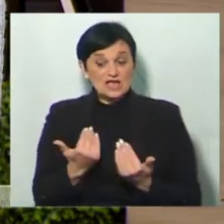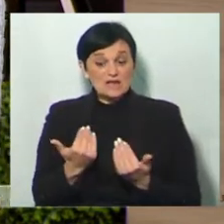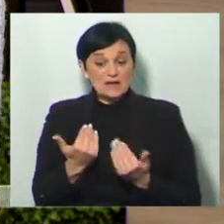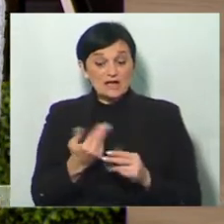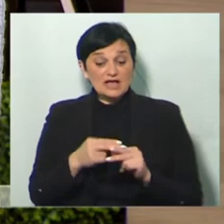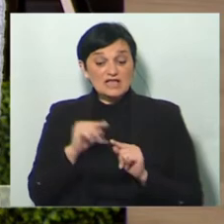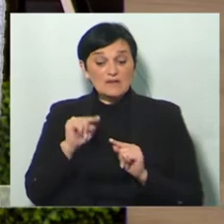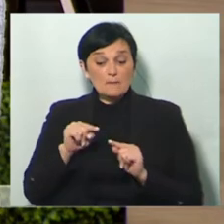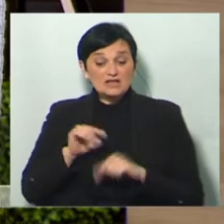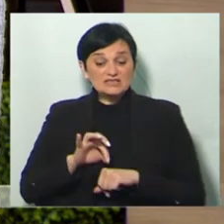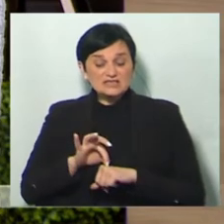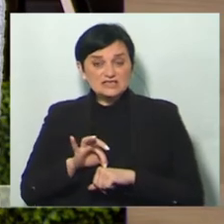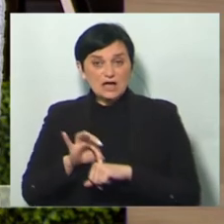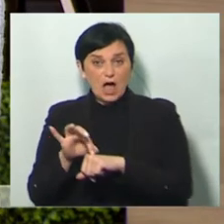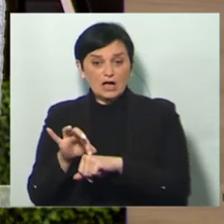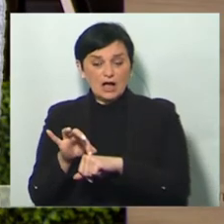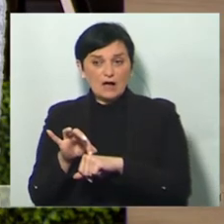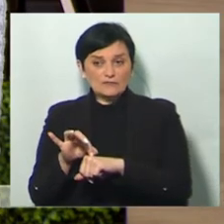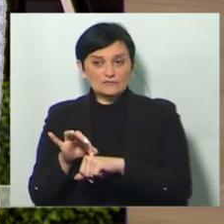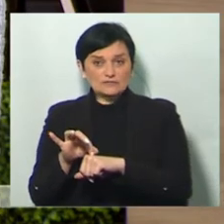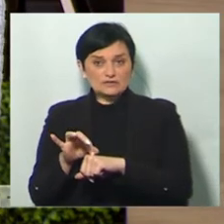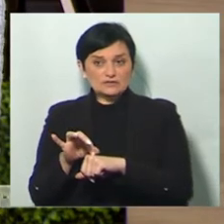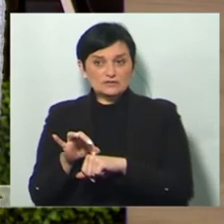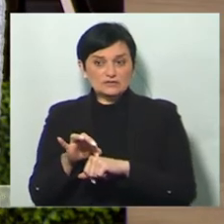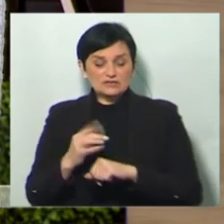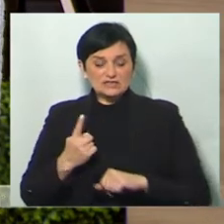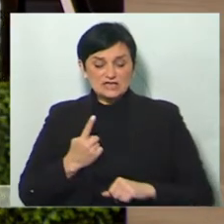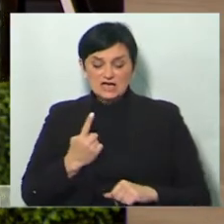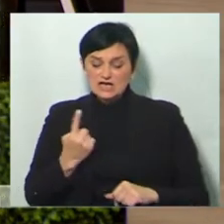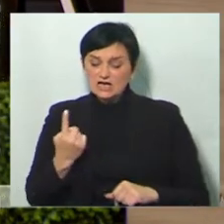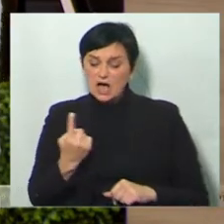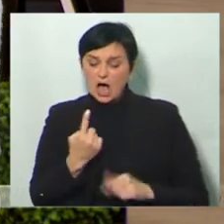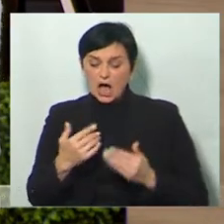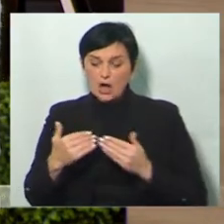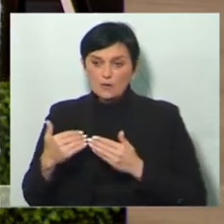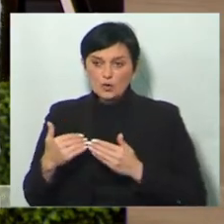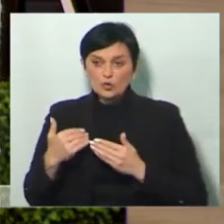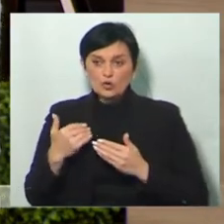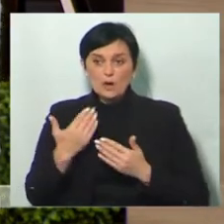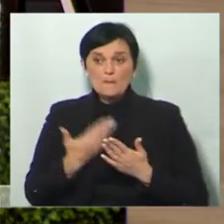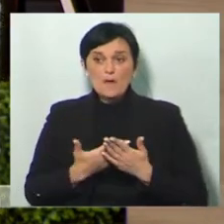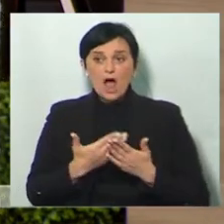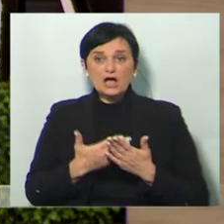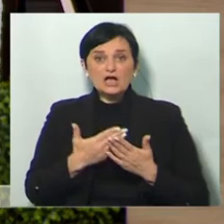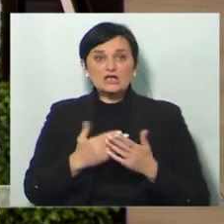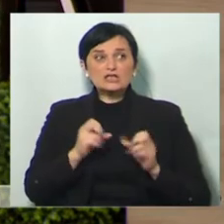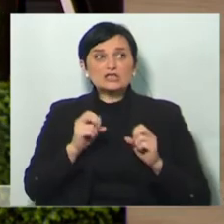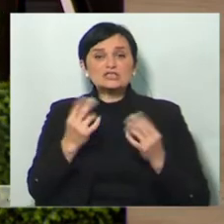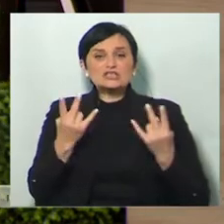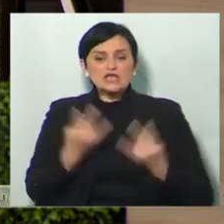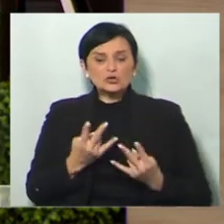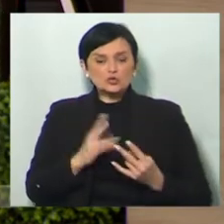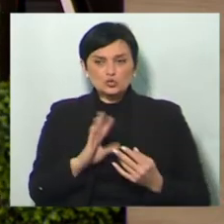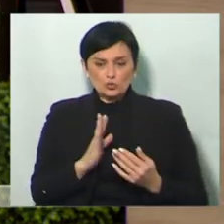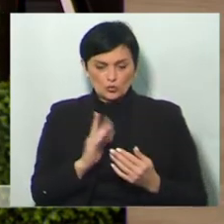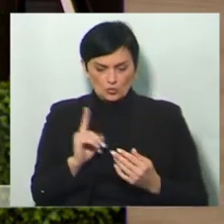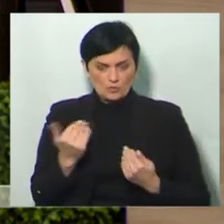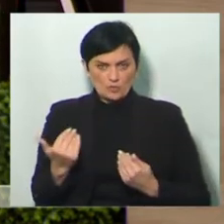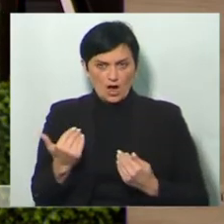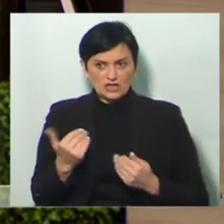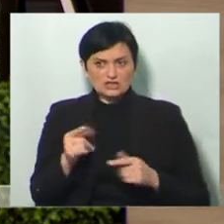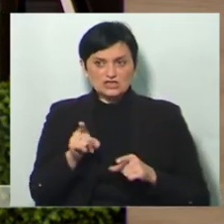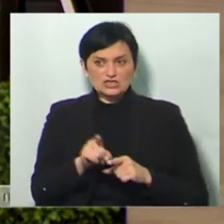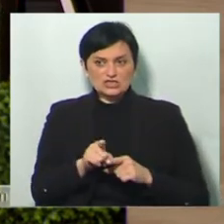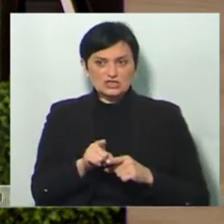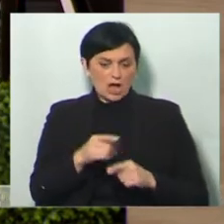გაყავს ვთქვათ, განმარტოებაში, არამარტო გაცნობიერებულ საჭიროებას, არამედ აი ის, რომ მას ისე